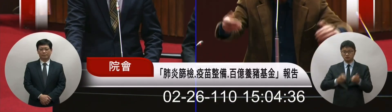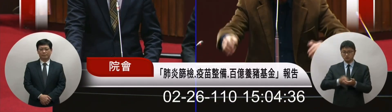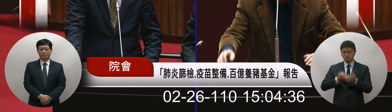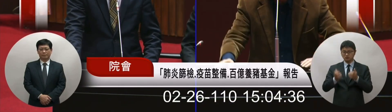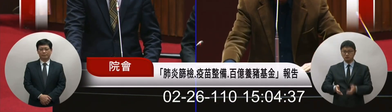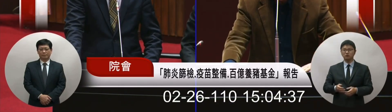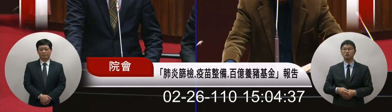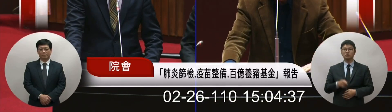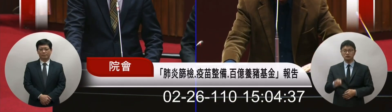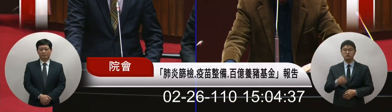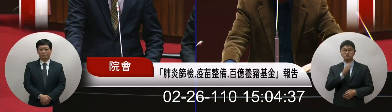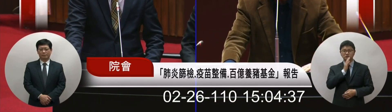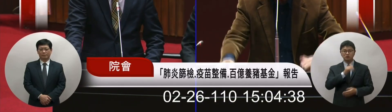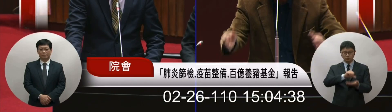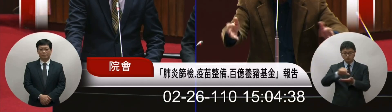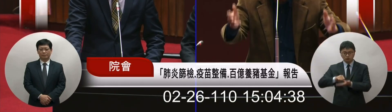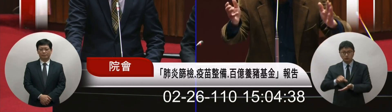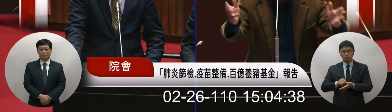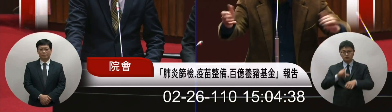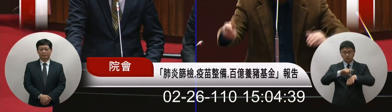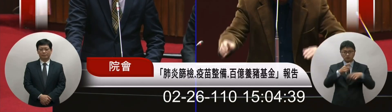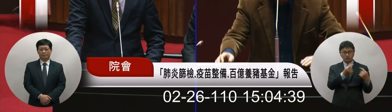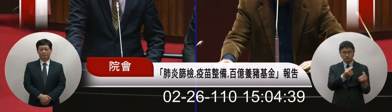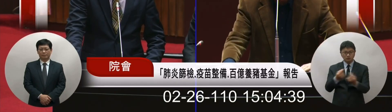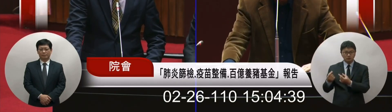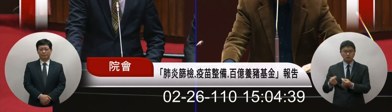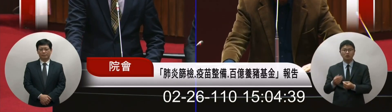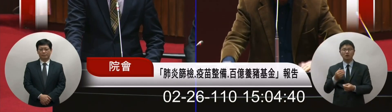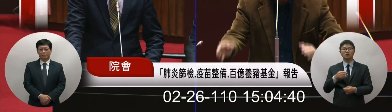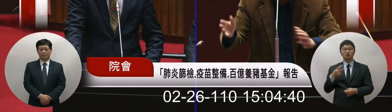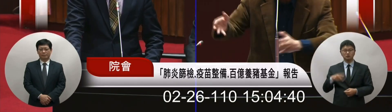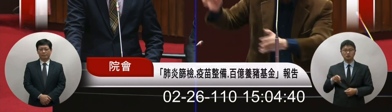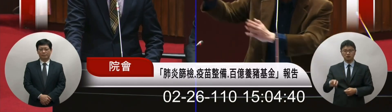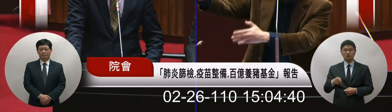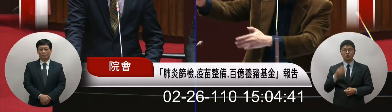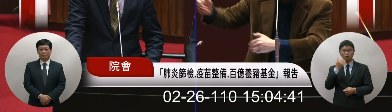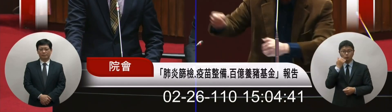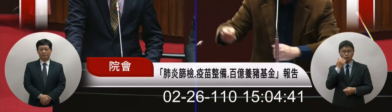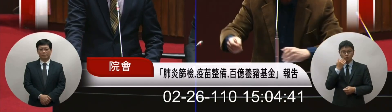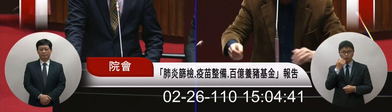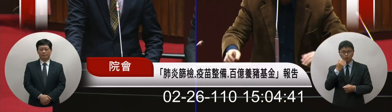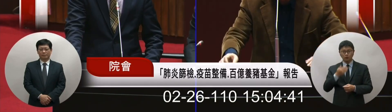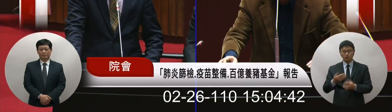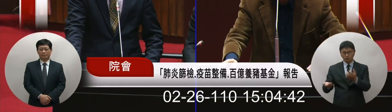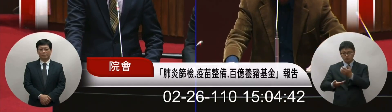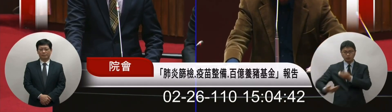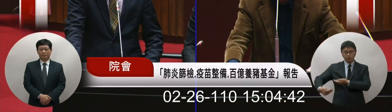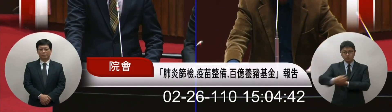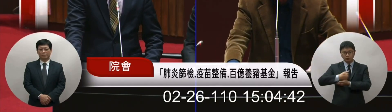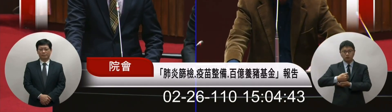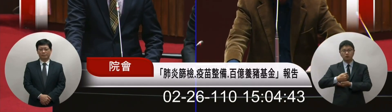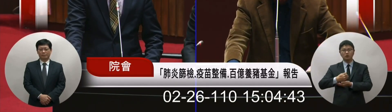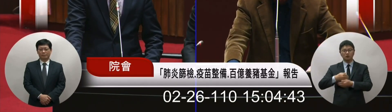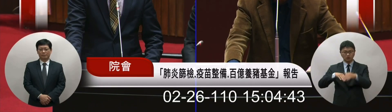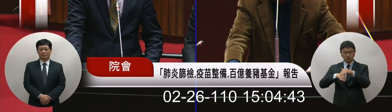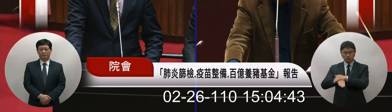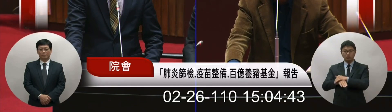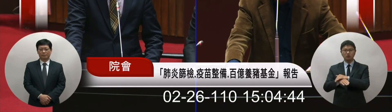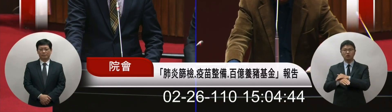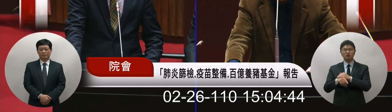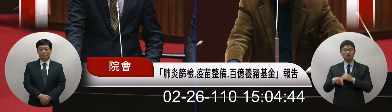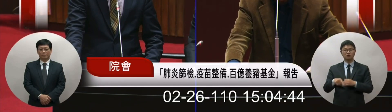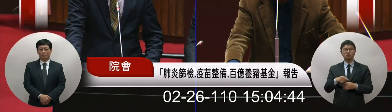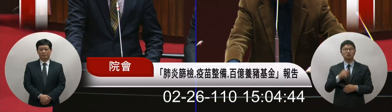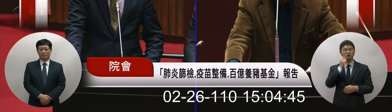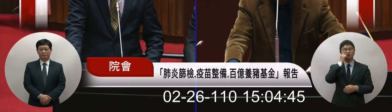是固定的、啊。啊，生产你都要消费啊，啊，不然无法都把它放在那边当仓库里面当备